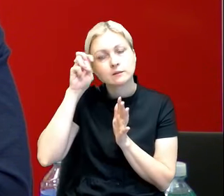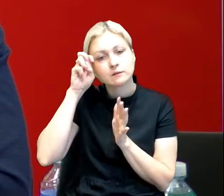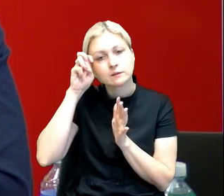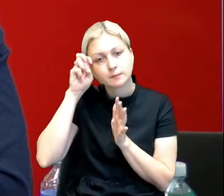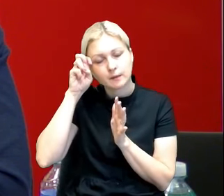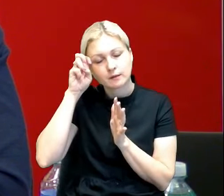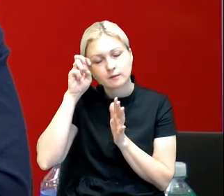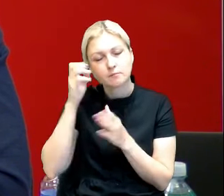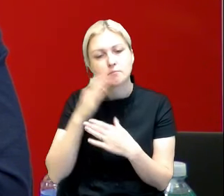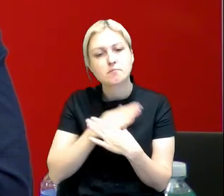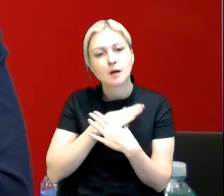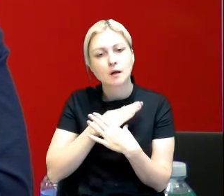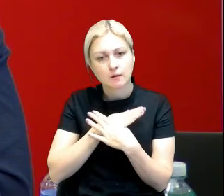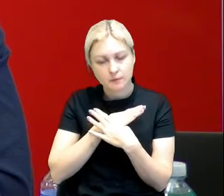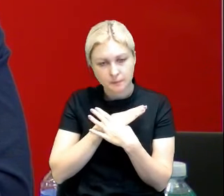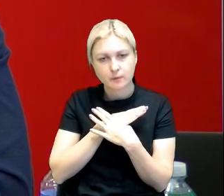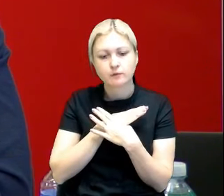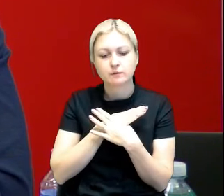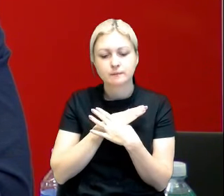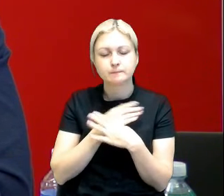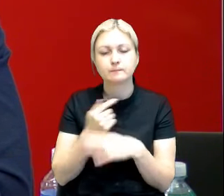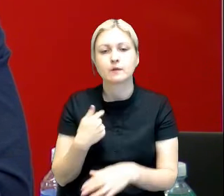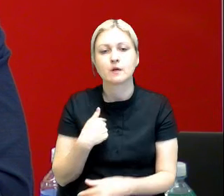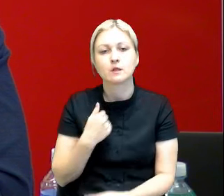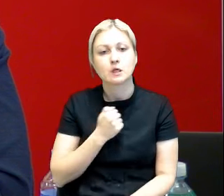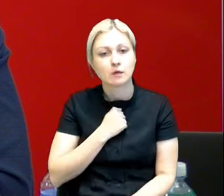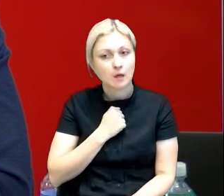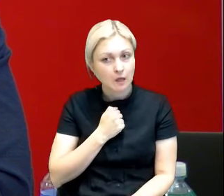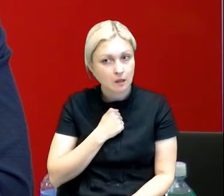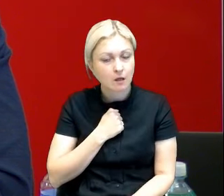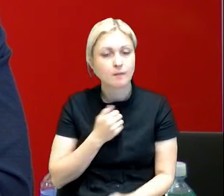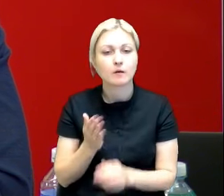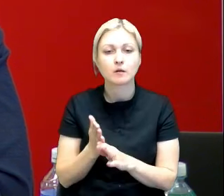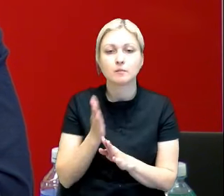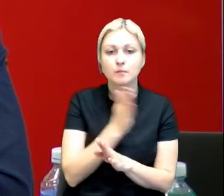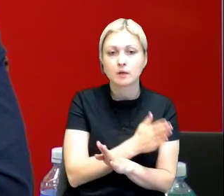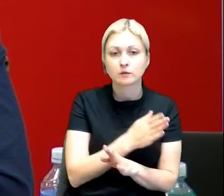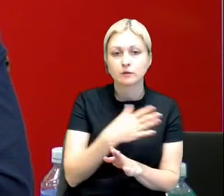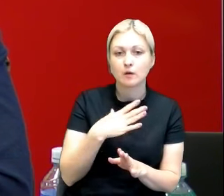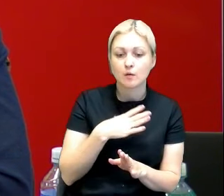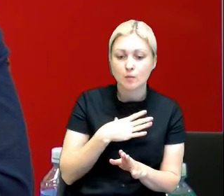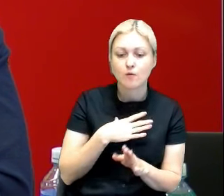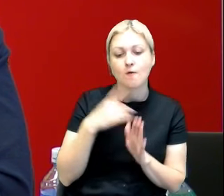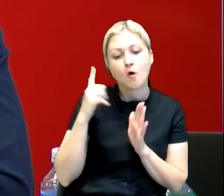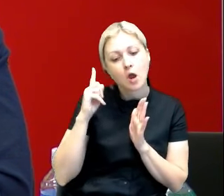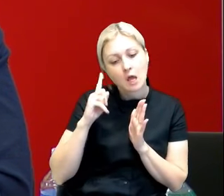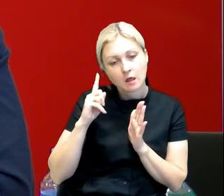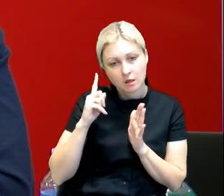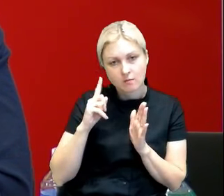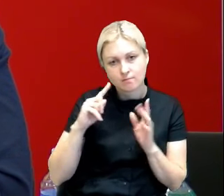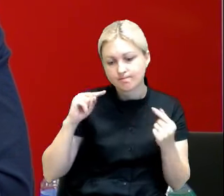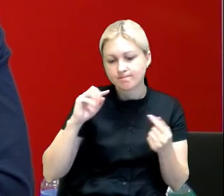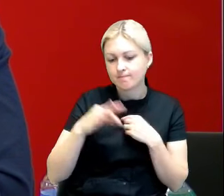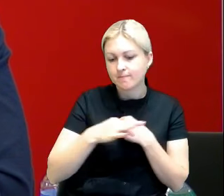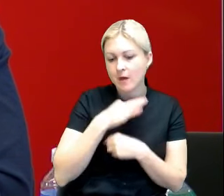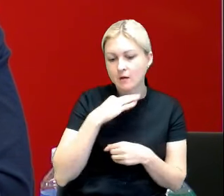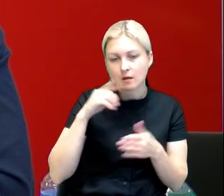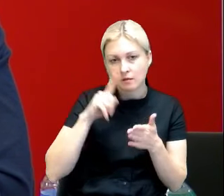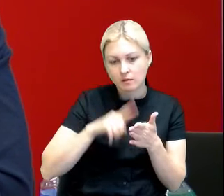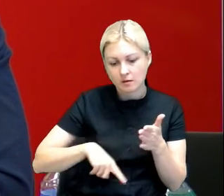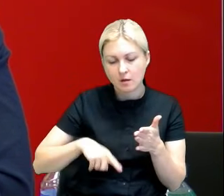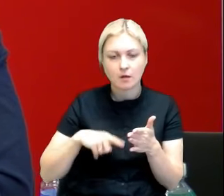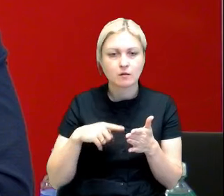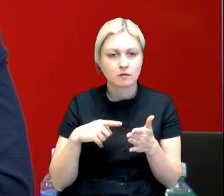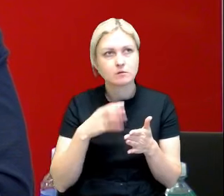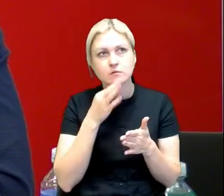a labai gaila kad mes buvom įtikinėjami kad į mano pastabą sakant kad jūs neturite plano ir tas